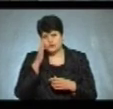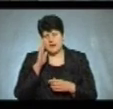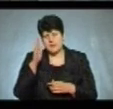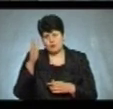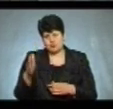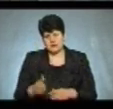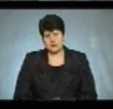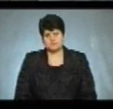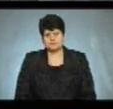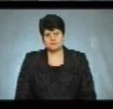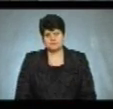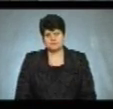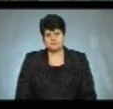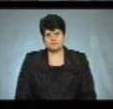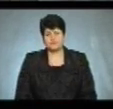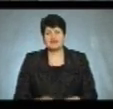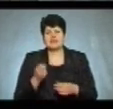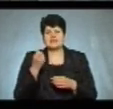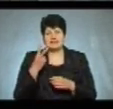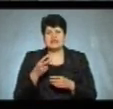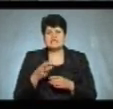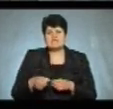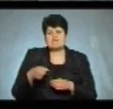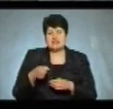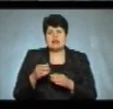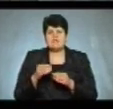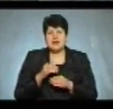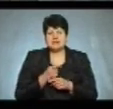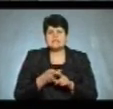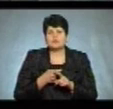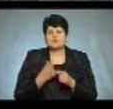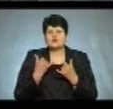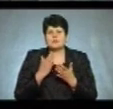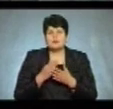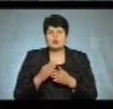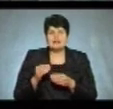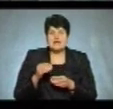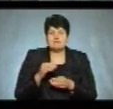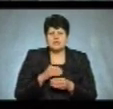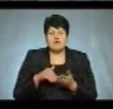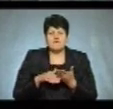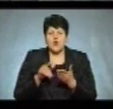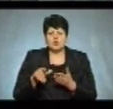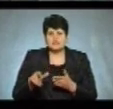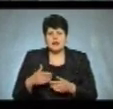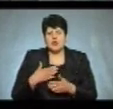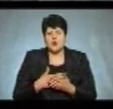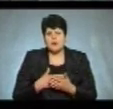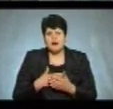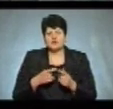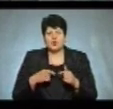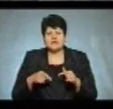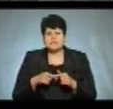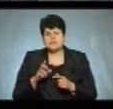майбутнє. 12 відер вареників з картоплею сьогодні мають наліпити волонтери громадської організації «Бункер-С»